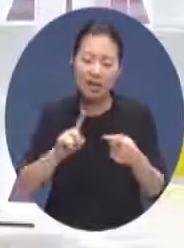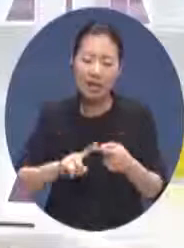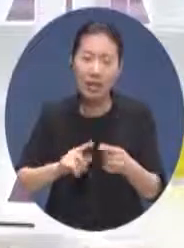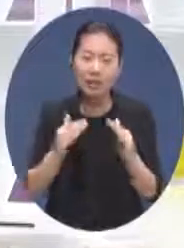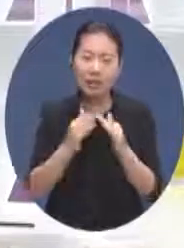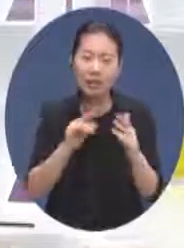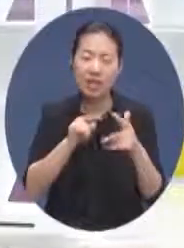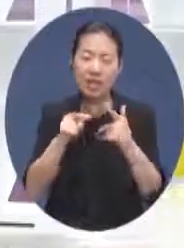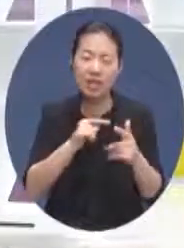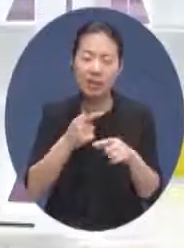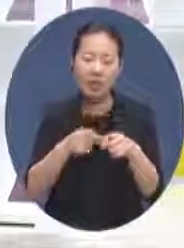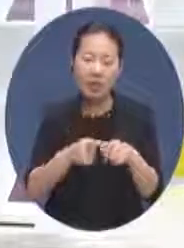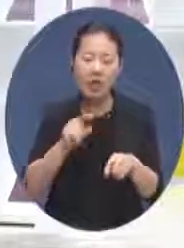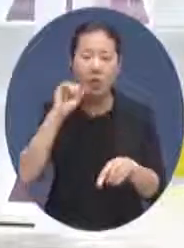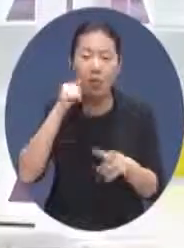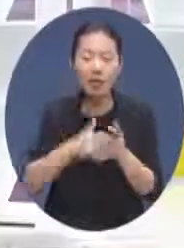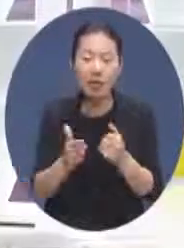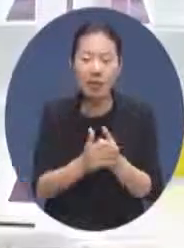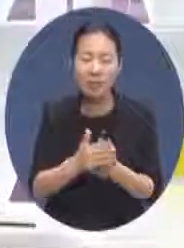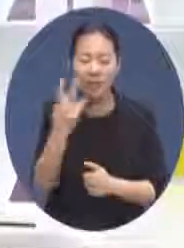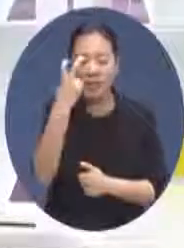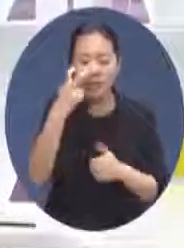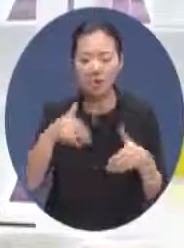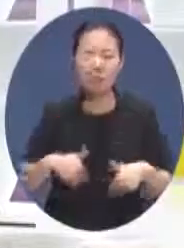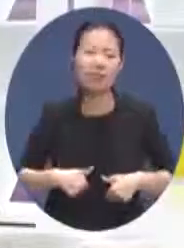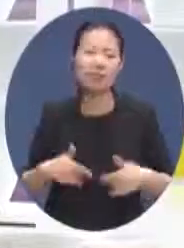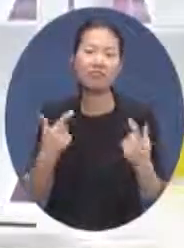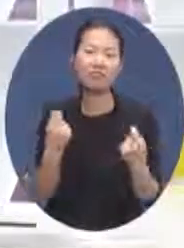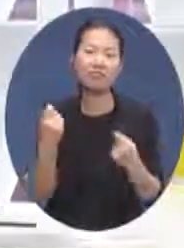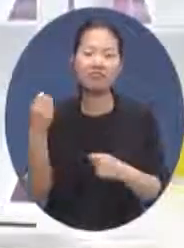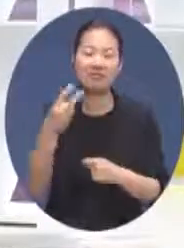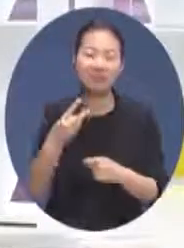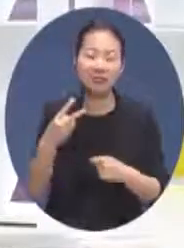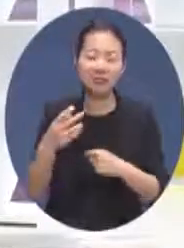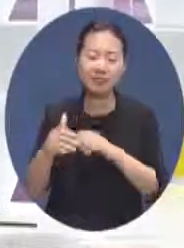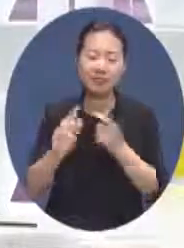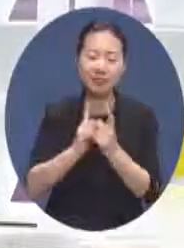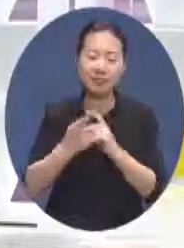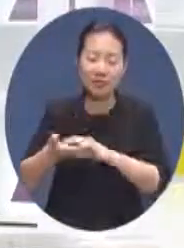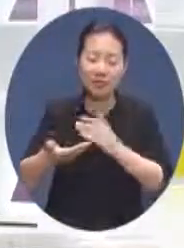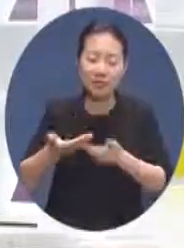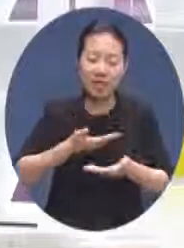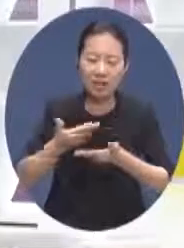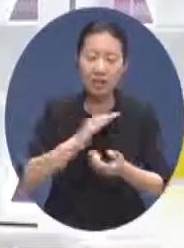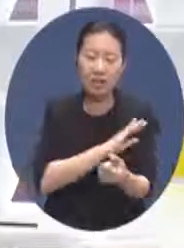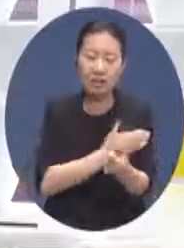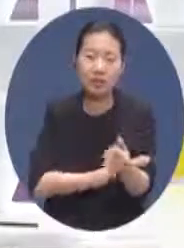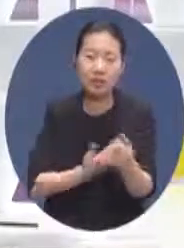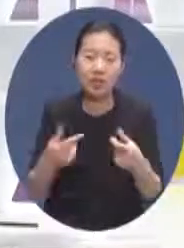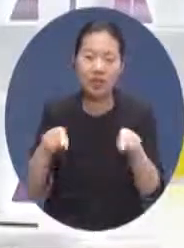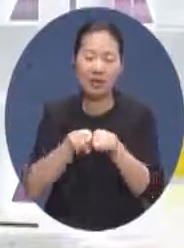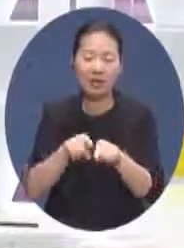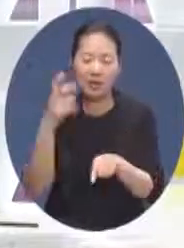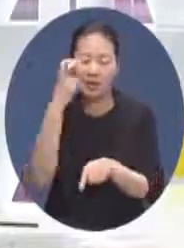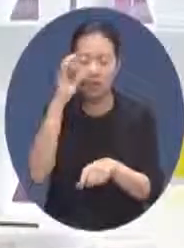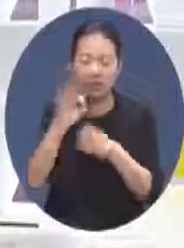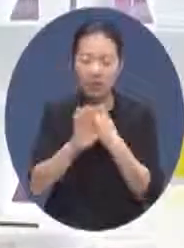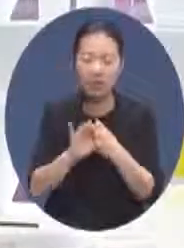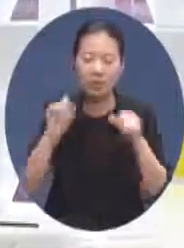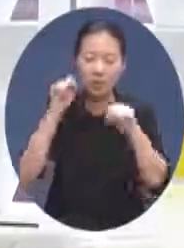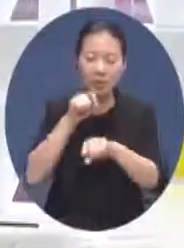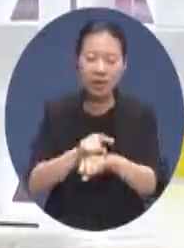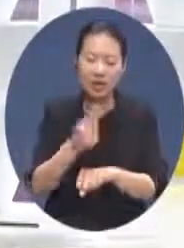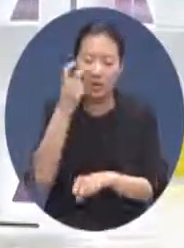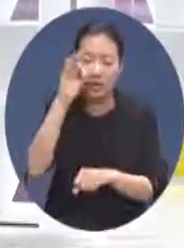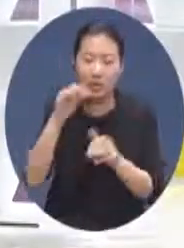평가하기가 조금 어려우세요. 그것도 이제 점검을 해봐야 되고요. 예. 또 상호작용 능력이 어떤지도 좀 같이 살펴보고 운동성도 네.